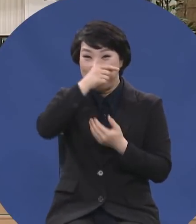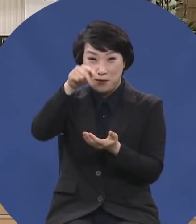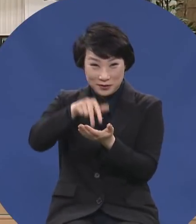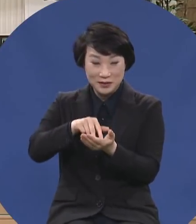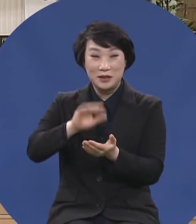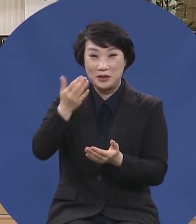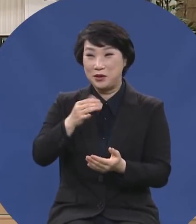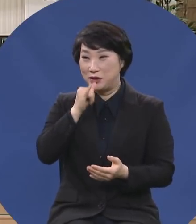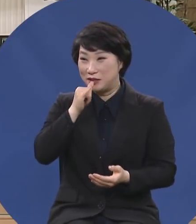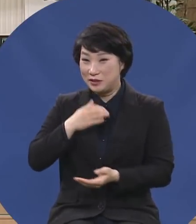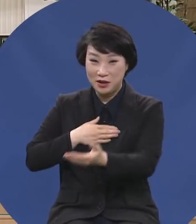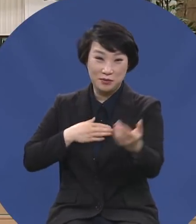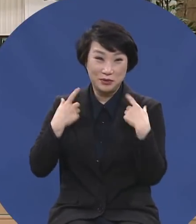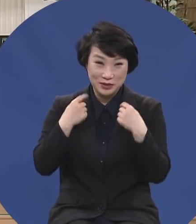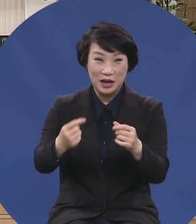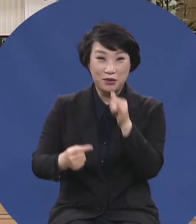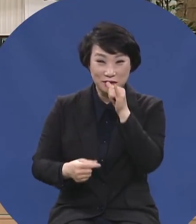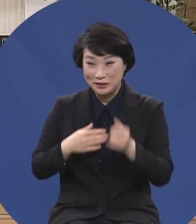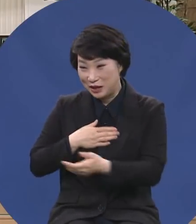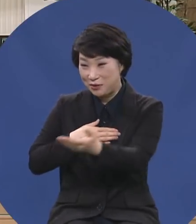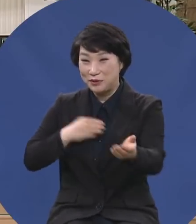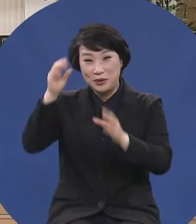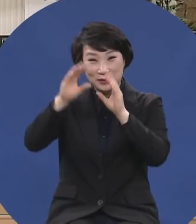있음을 동의하시면 아멘 합시다.